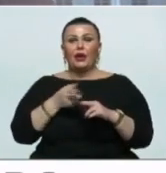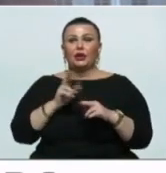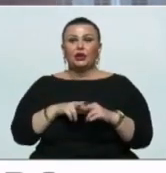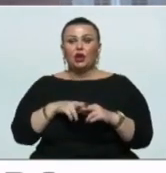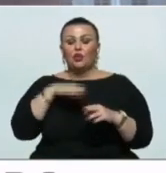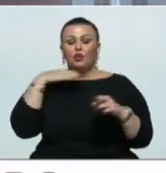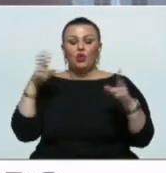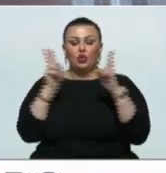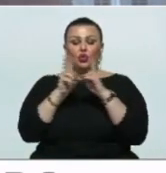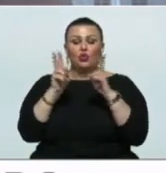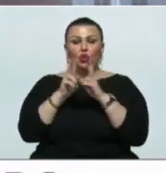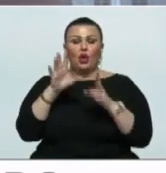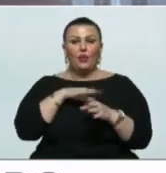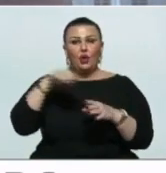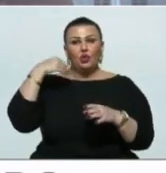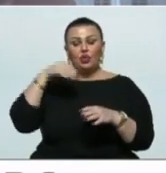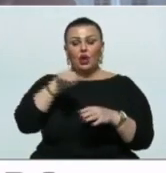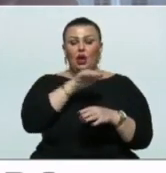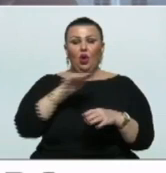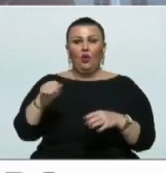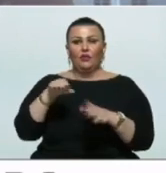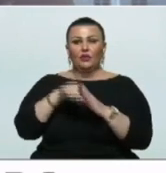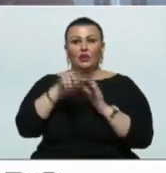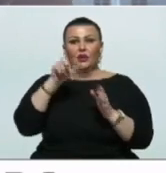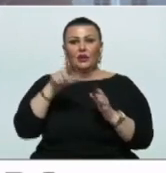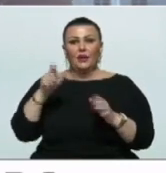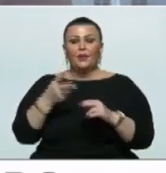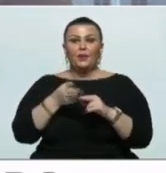Azerbaycan'da görüşler geçirdi Türkiye'li resimler. Böyle